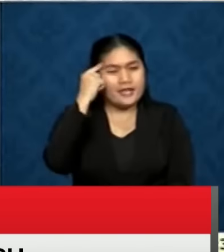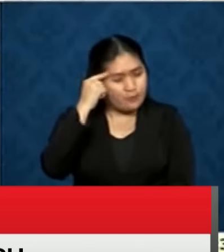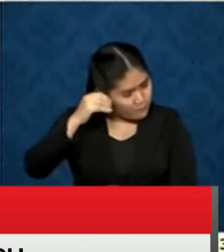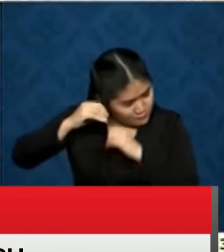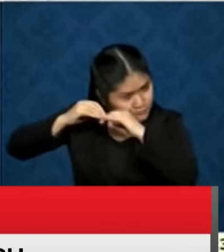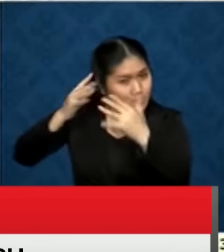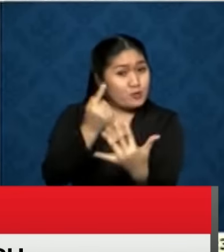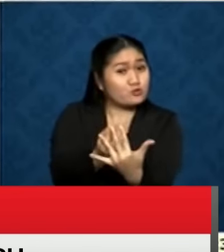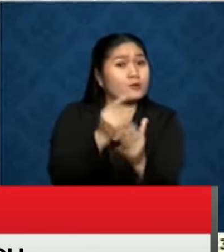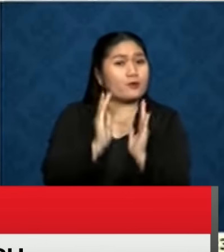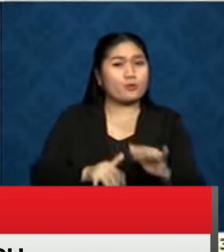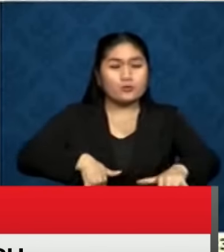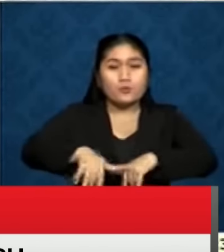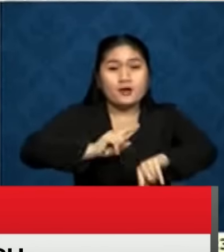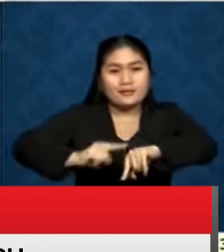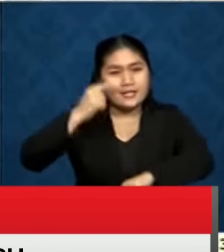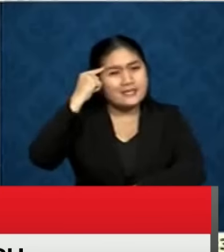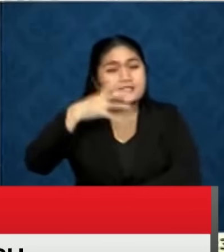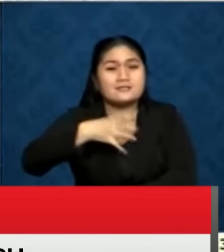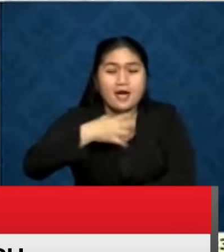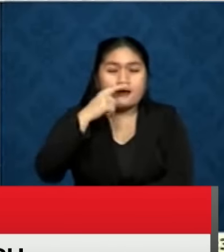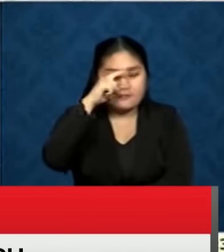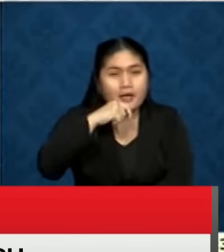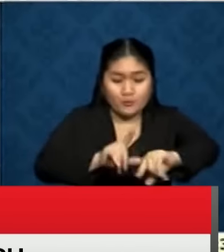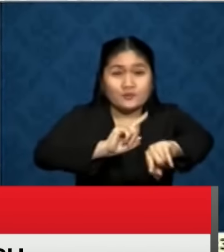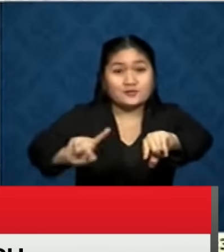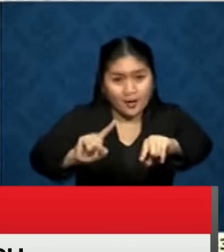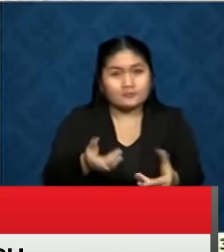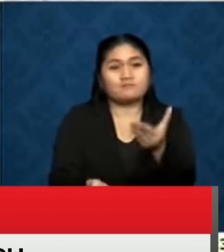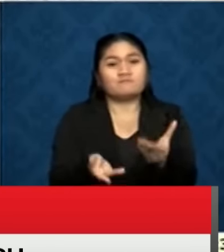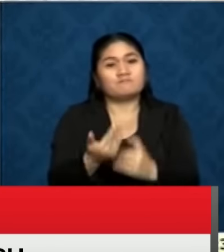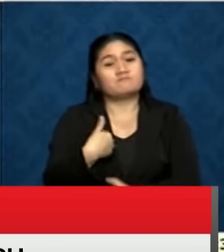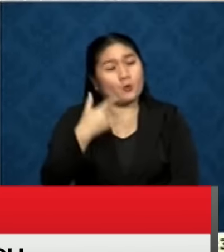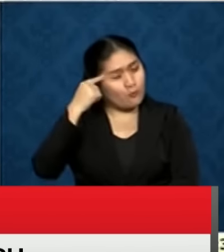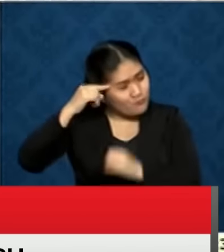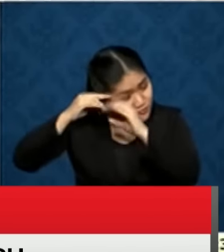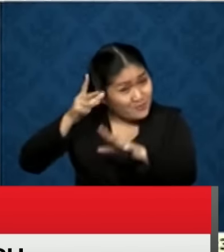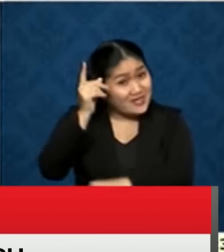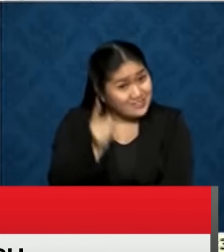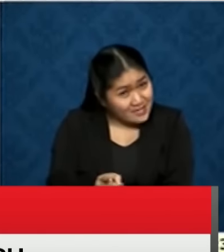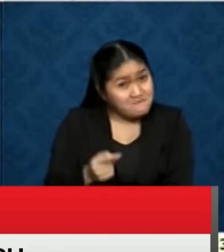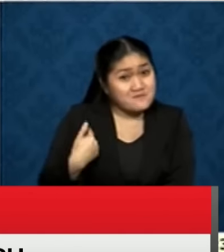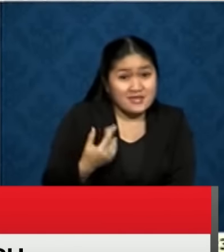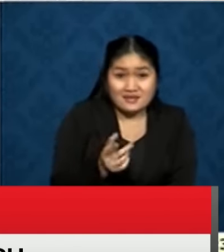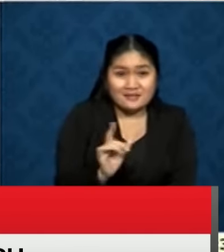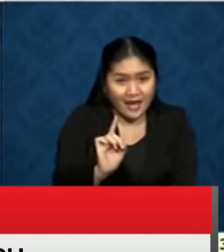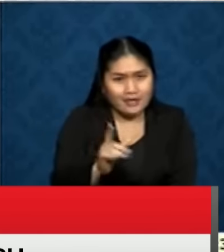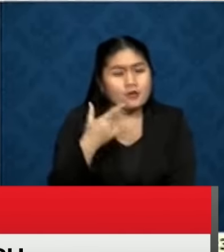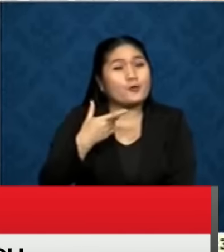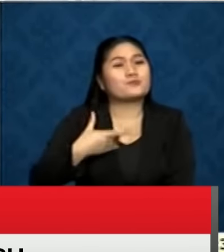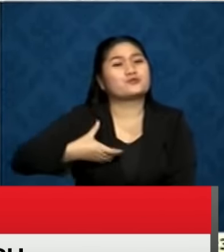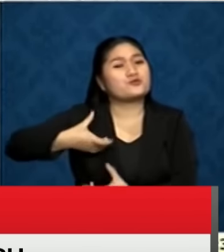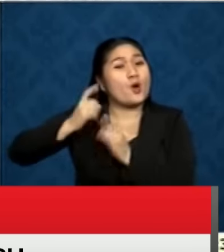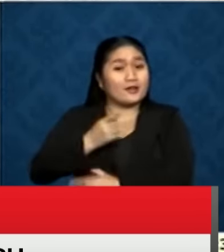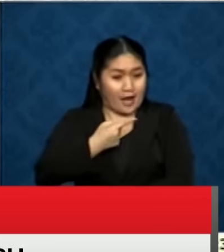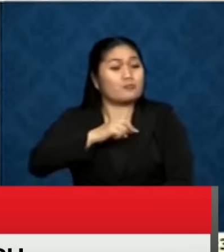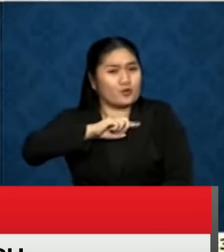ตัวแทนพี่น้องประชาชนเราอยากให้ประเทศมีการพัฒนาความฝันของเราจะเป็นจริงหรือไม่ย้อนกลับถามตัวเองค่ะ